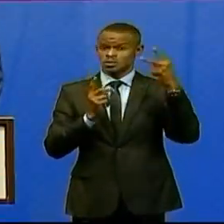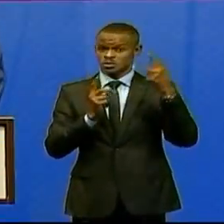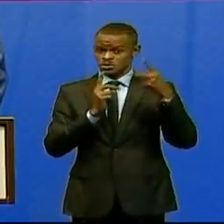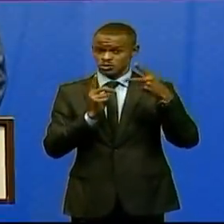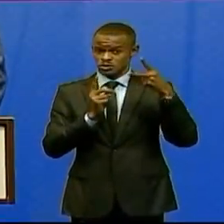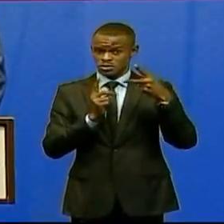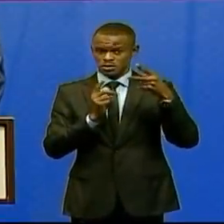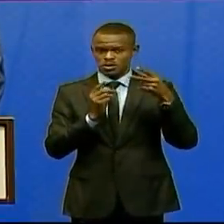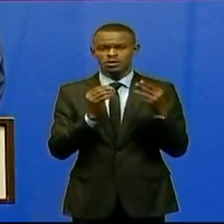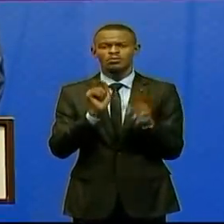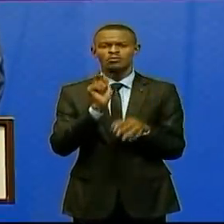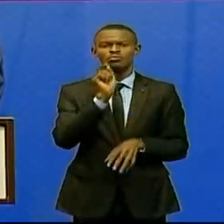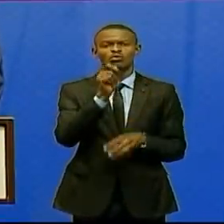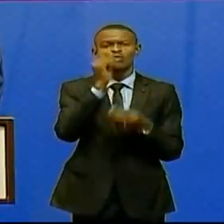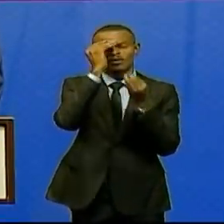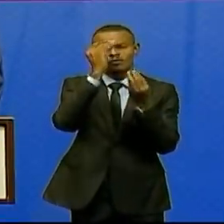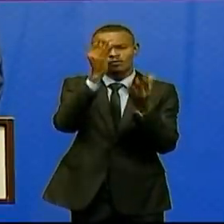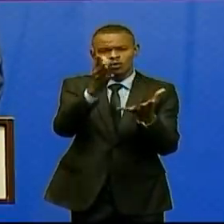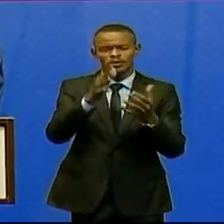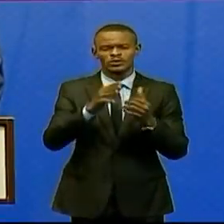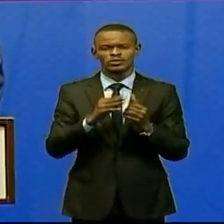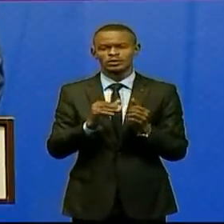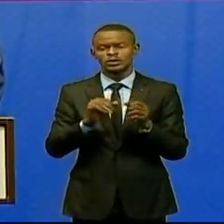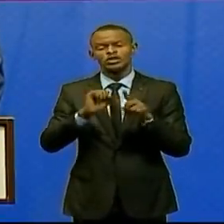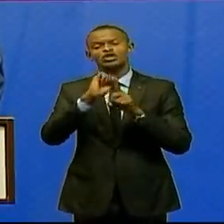État et administration du territoire.